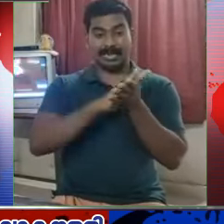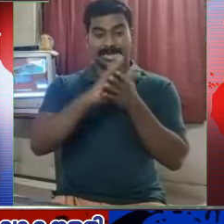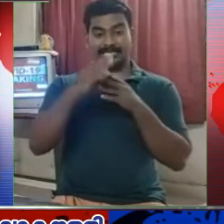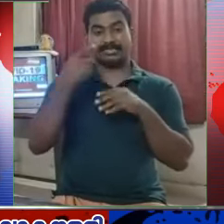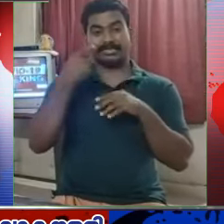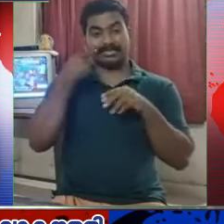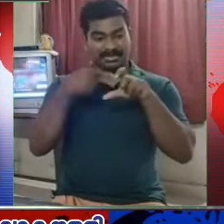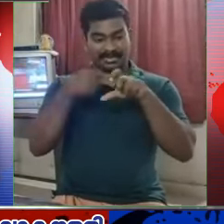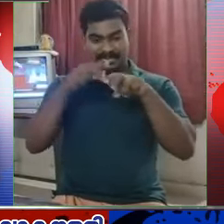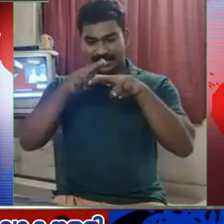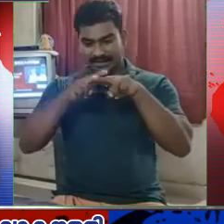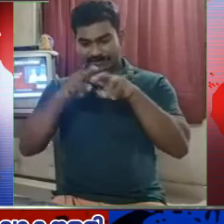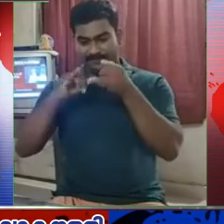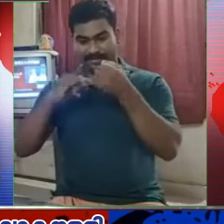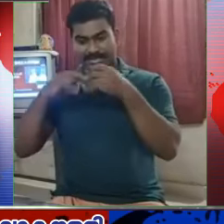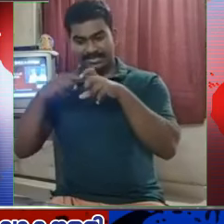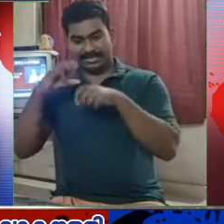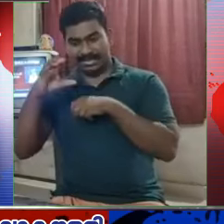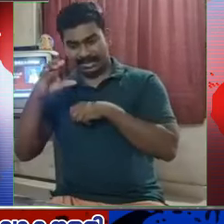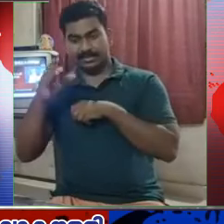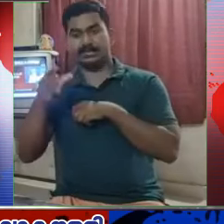കൂടുതൽ പച്ചക്കറി